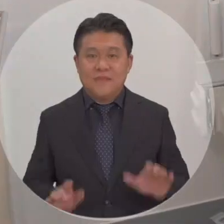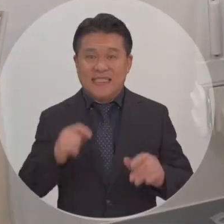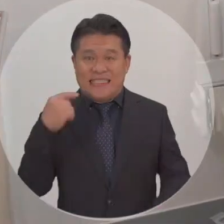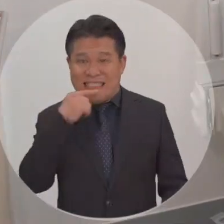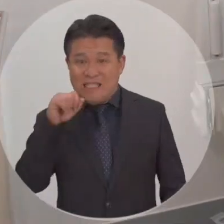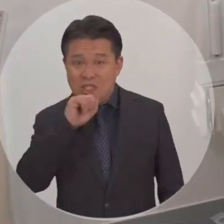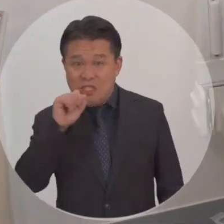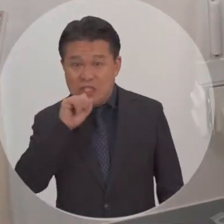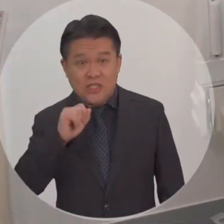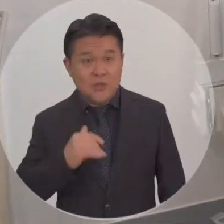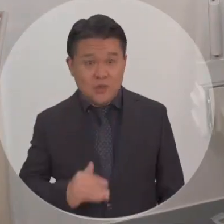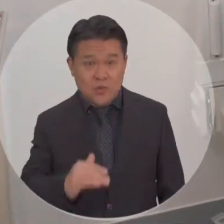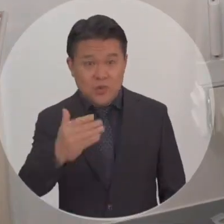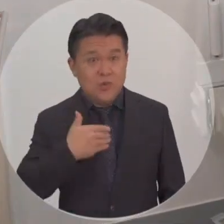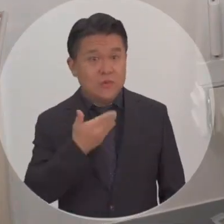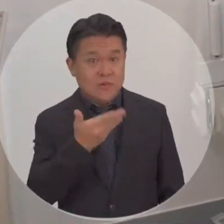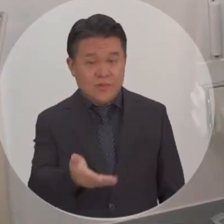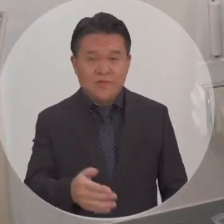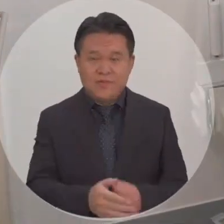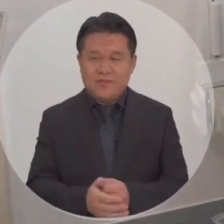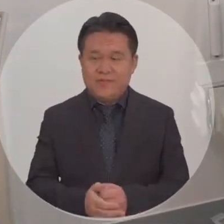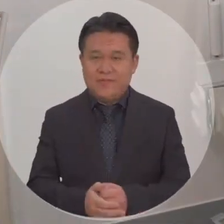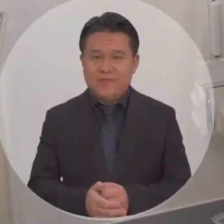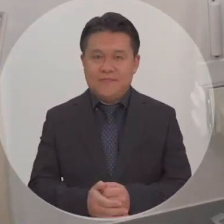칫솔질 순서 안내입니다.